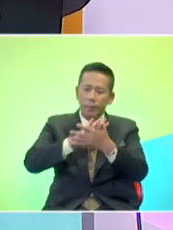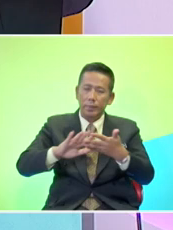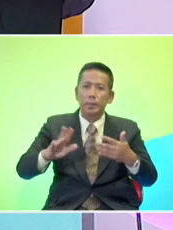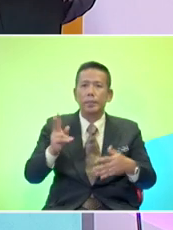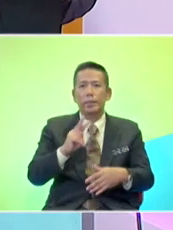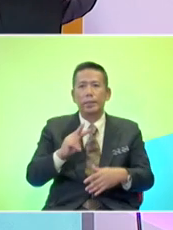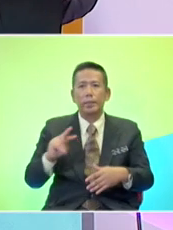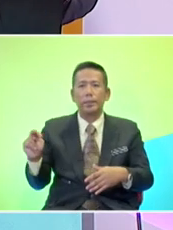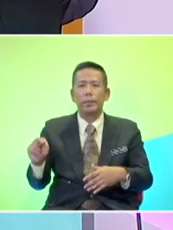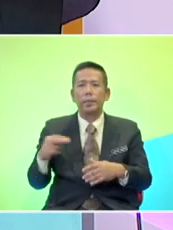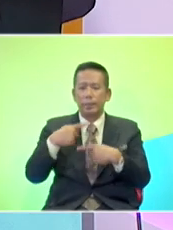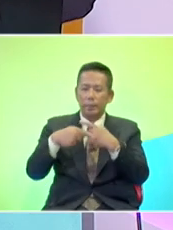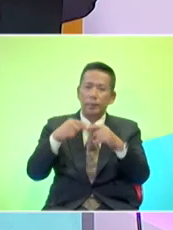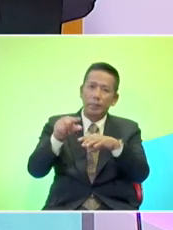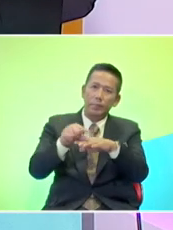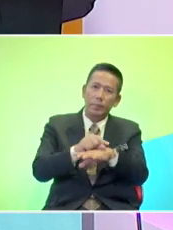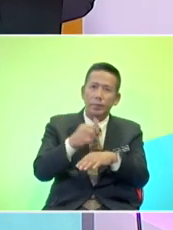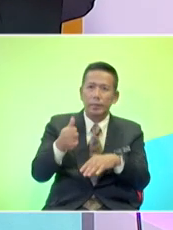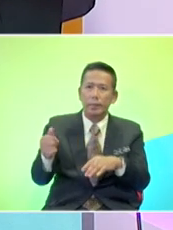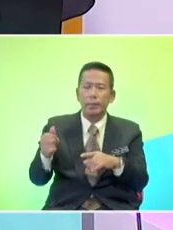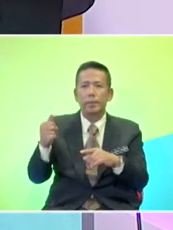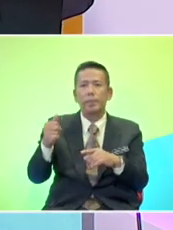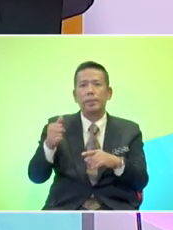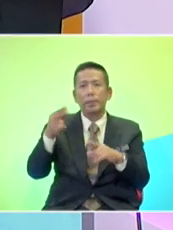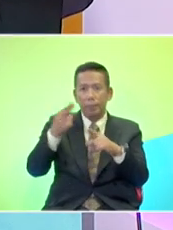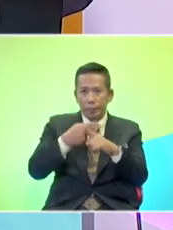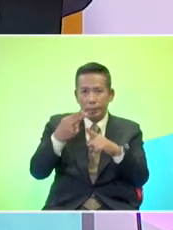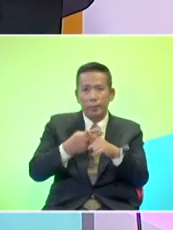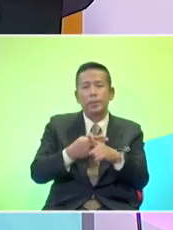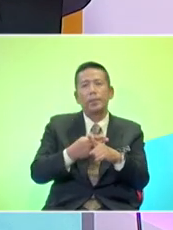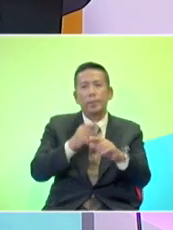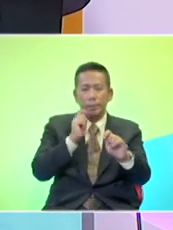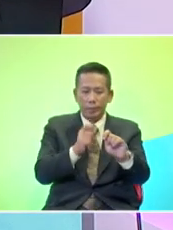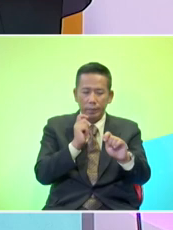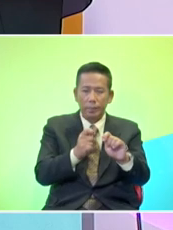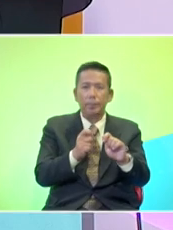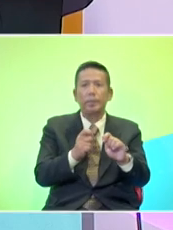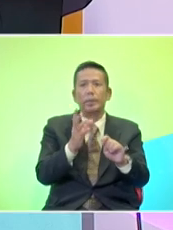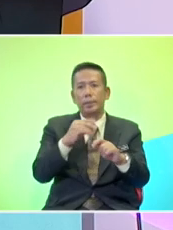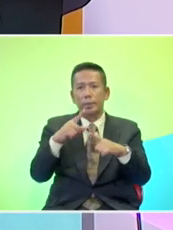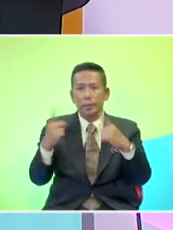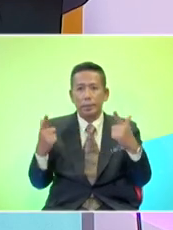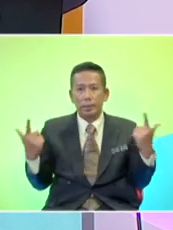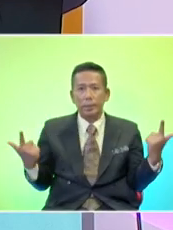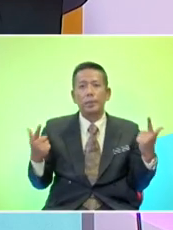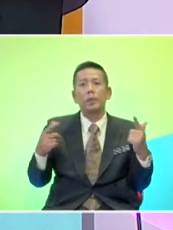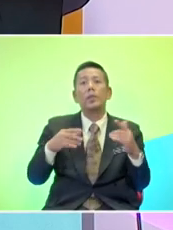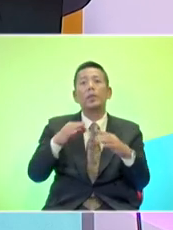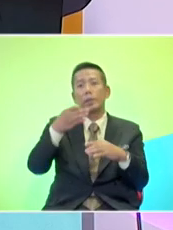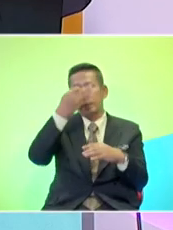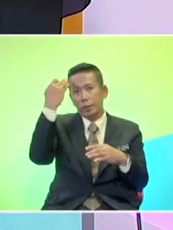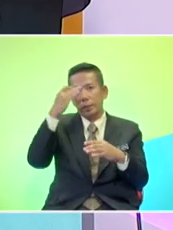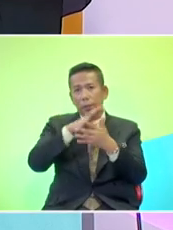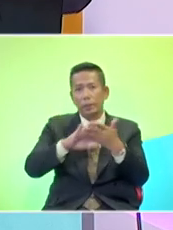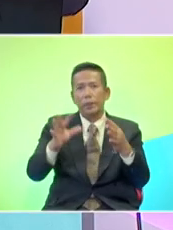itu menggunakan peralatan yang tajam itu guna pisau kita guna Tukul dan sebagainya sangat penting untuk